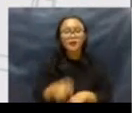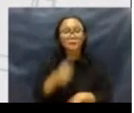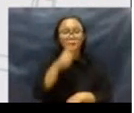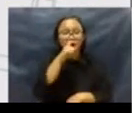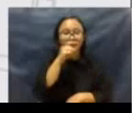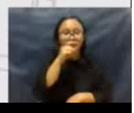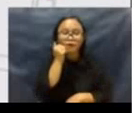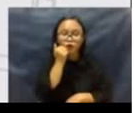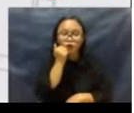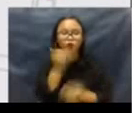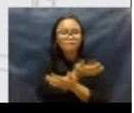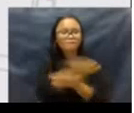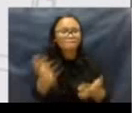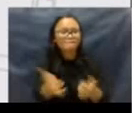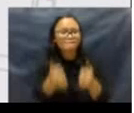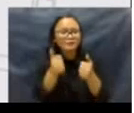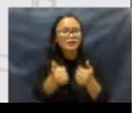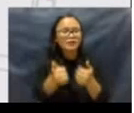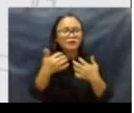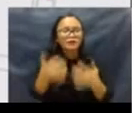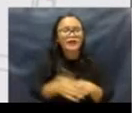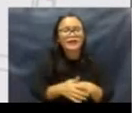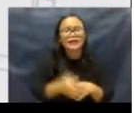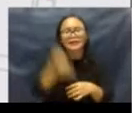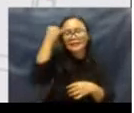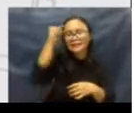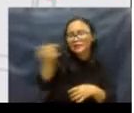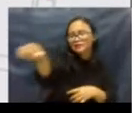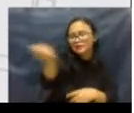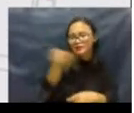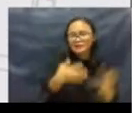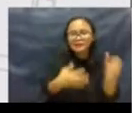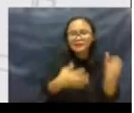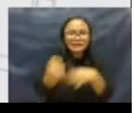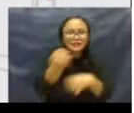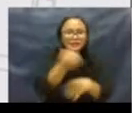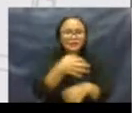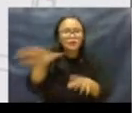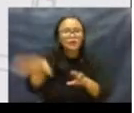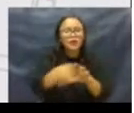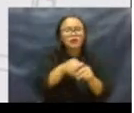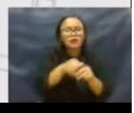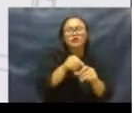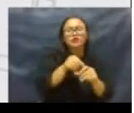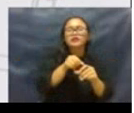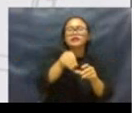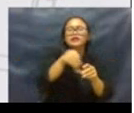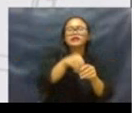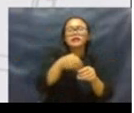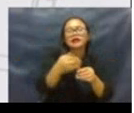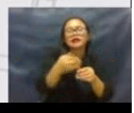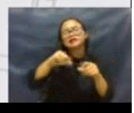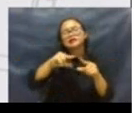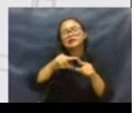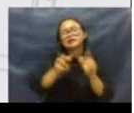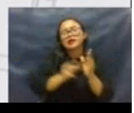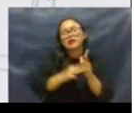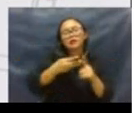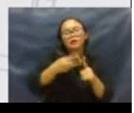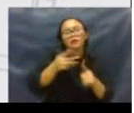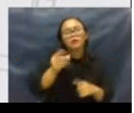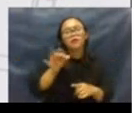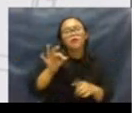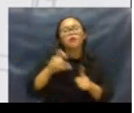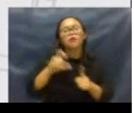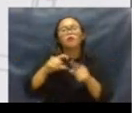kumpulkan nih di semua gagasan-gagasan murid tadi ke misalnya ke Google Jamboard. Jadi, misalnya